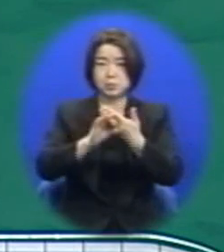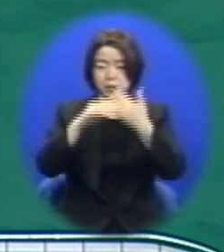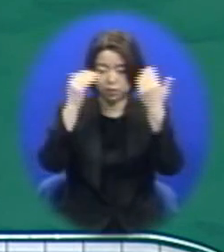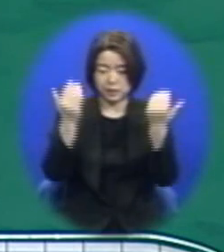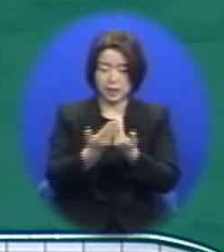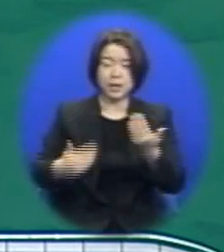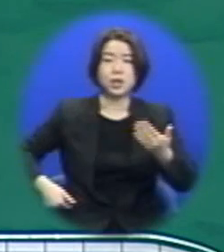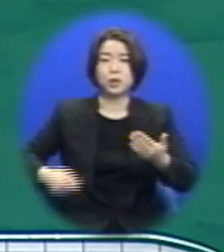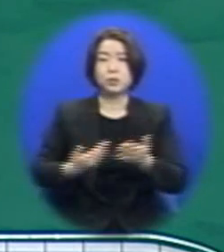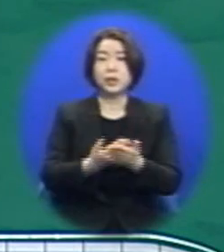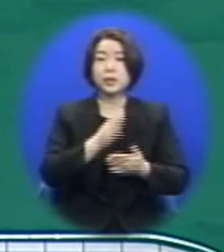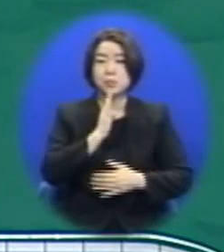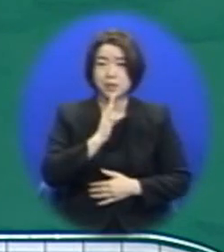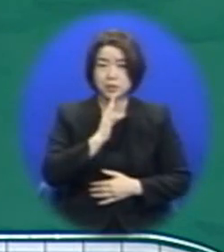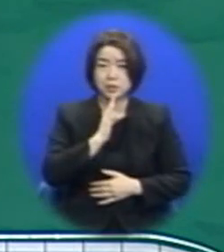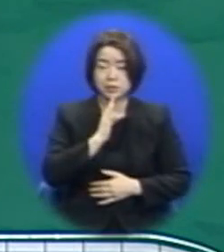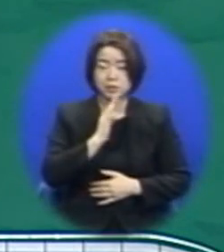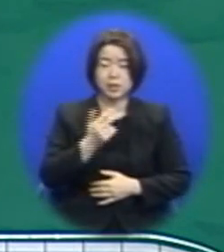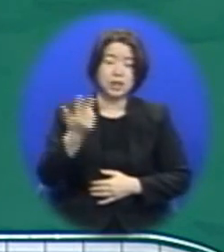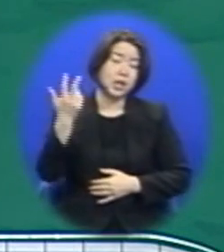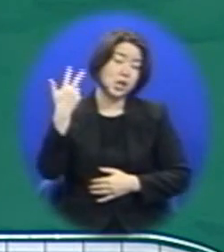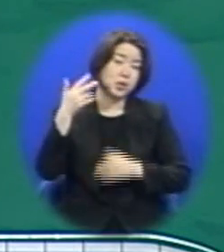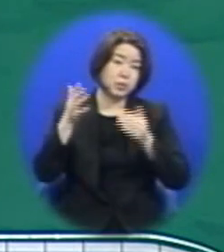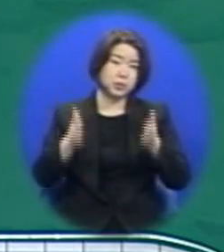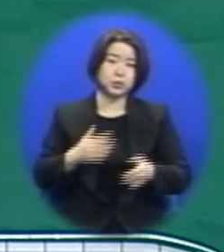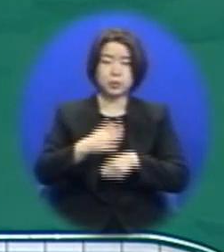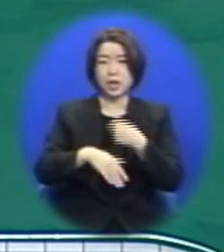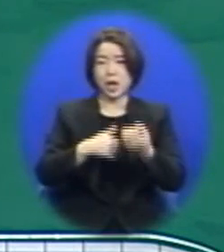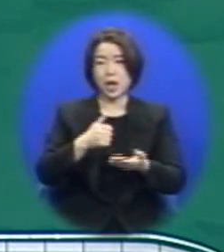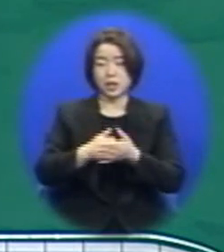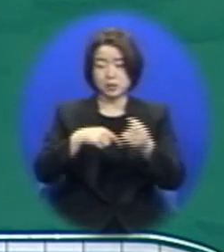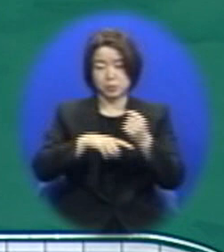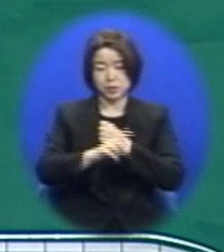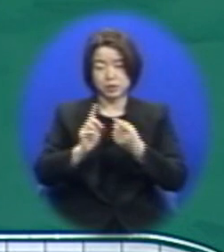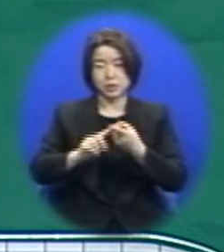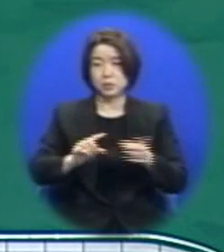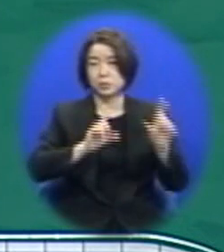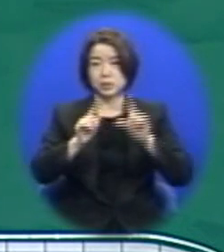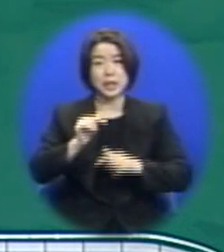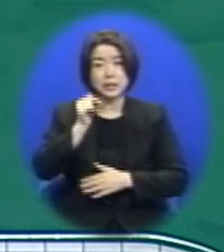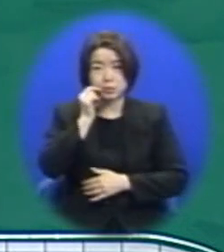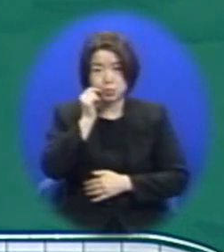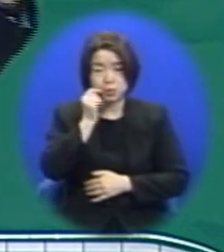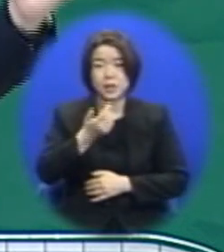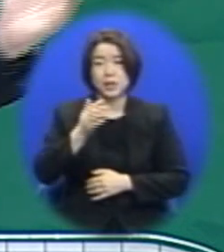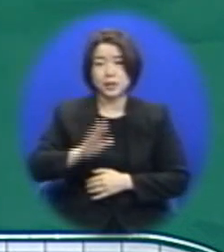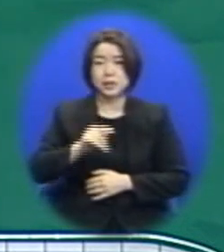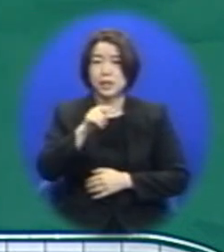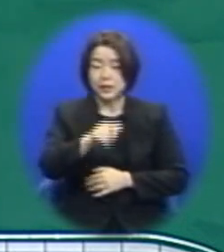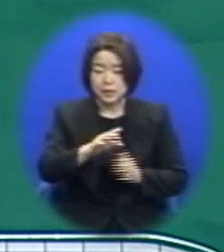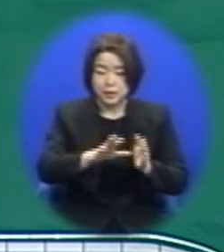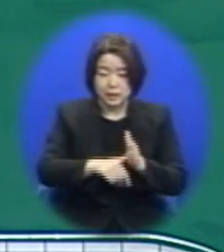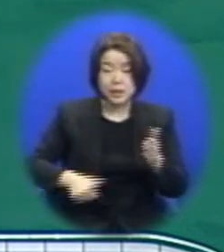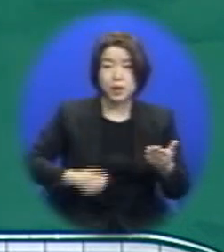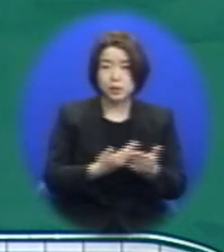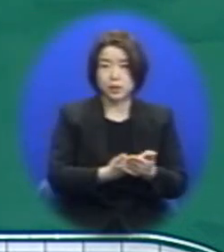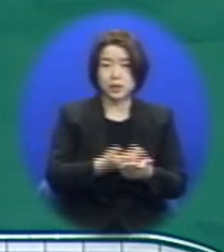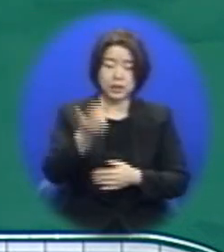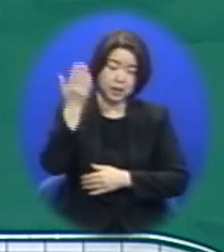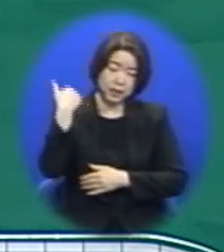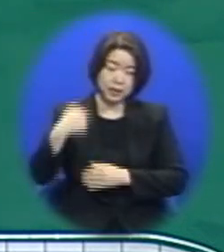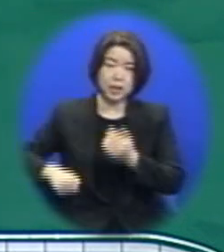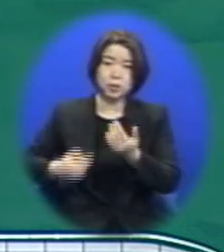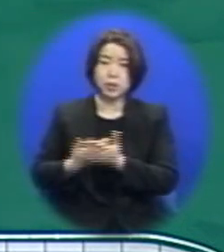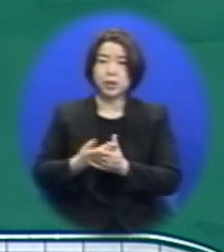하나님, 또 지난 한 주간 하나님 뜻대로 살지 못했어요. 그런데 그때의 회개와 지금의 회개가 뭐가